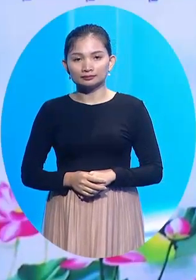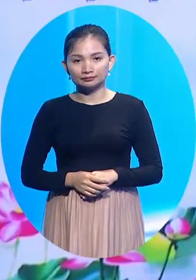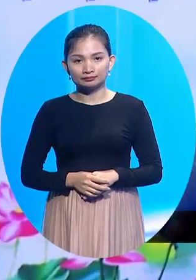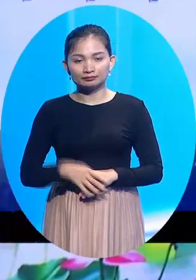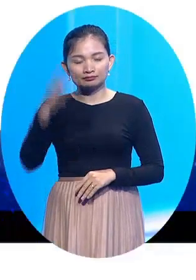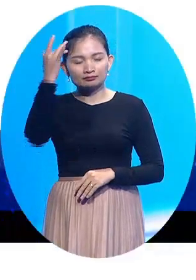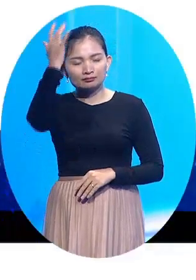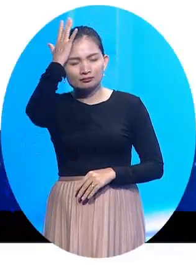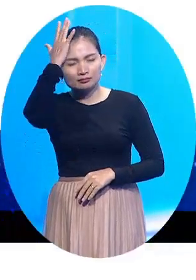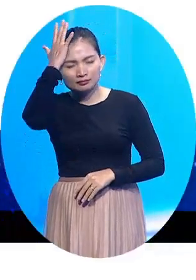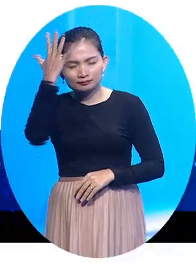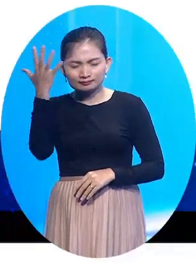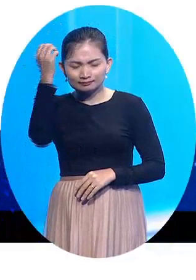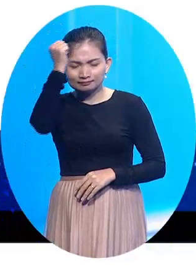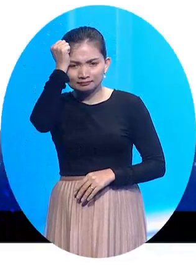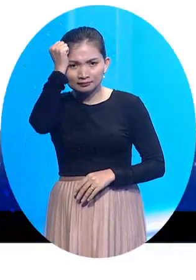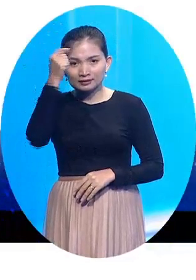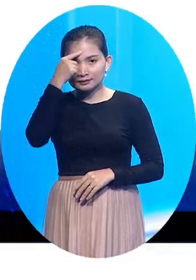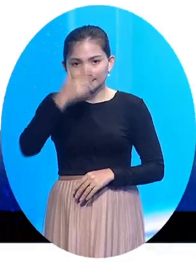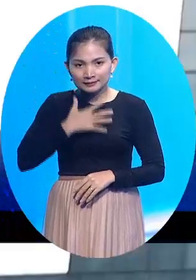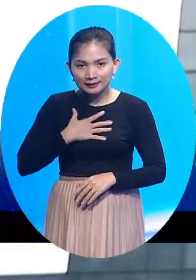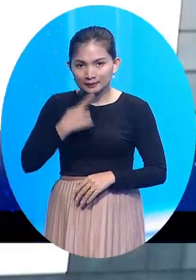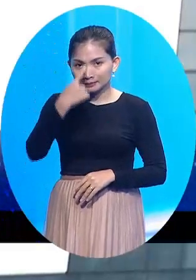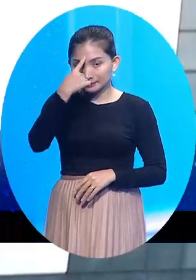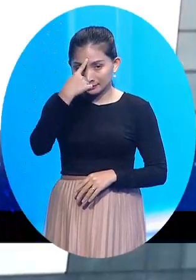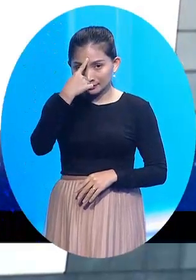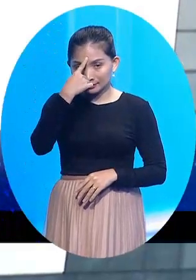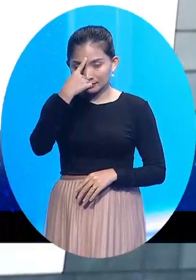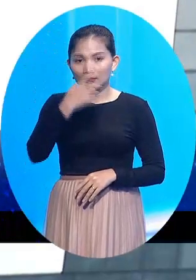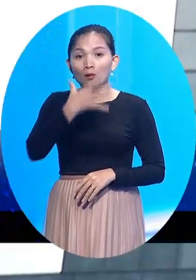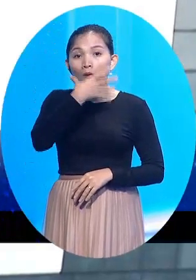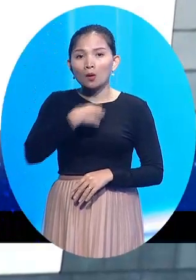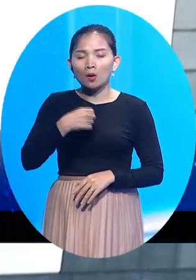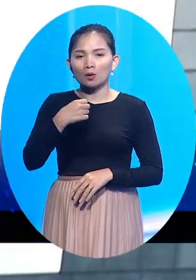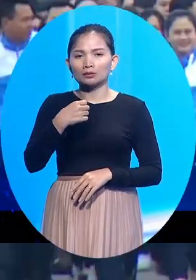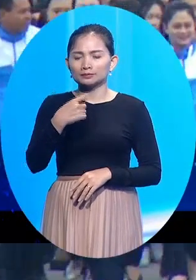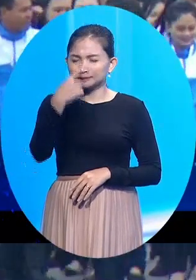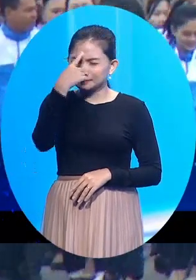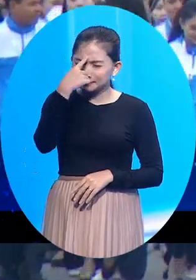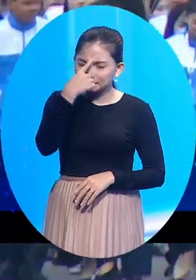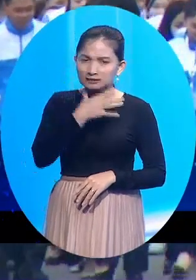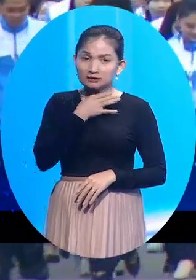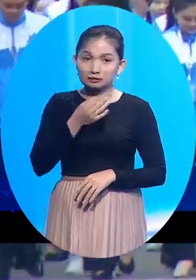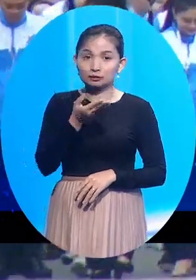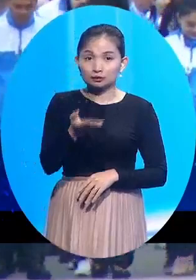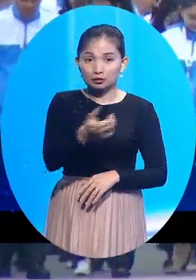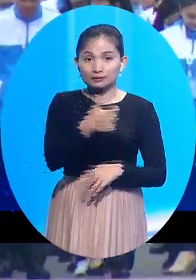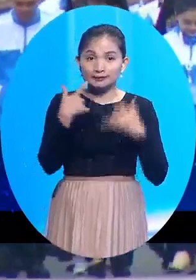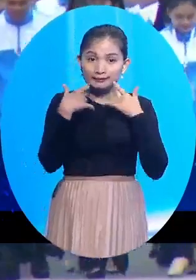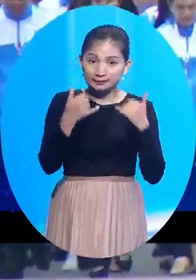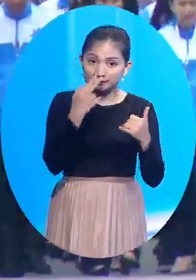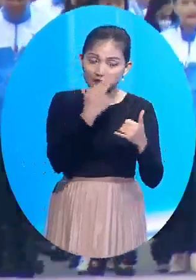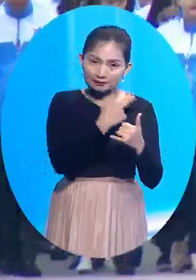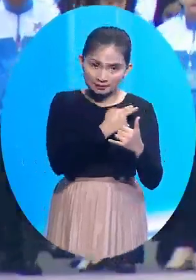Ghi nhớ và khắc sâu những tình cảm, niềm tin và sự kỳ vọng của Bác với tuổi trẻ Việt Nam, tổ chức đoàn và thanh thiếu nhi cả nước luôn ý